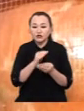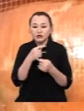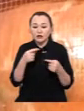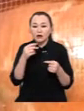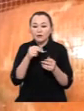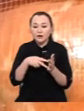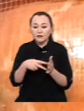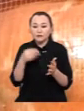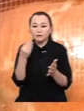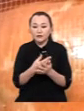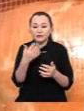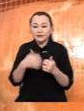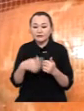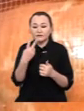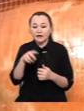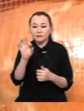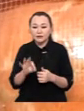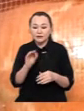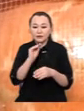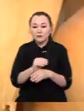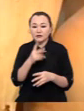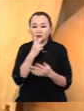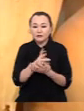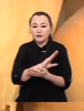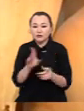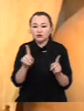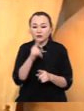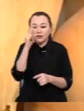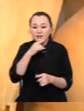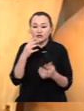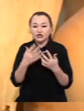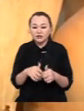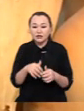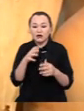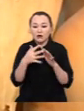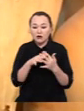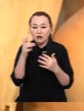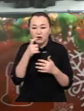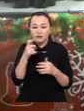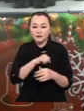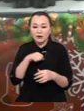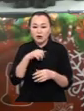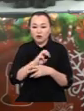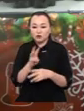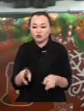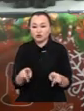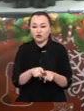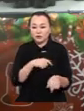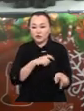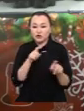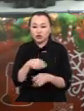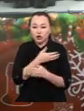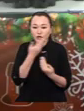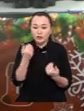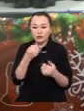продукция подорожала в среднем почти на 20%. Несмотря на то, что наша страна считается аграрной, на самообеспечение мы так и не перешли.